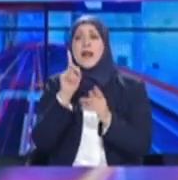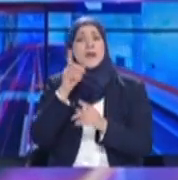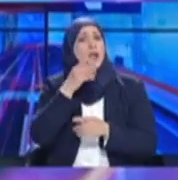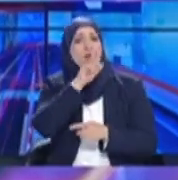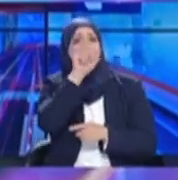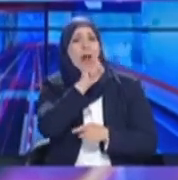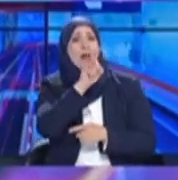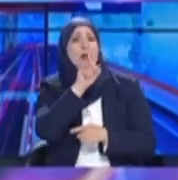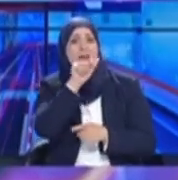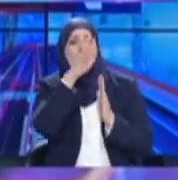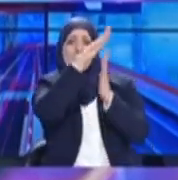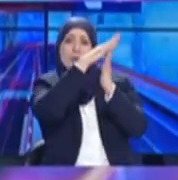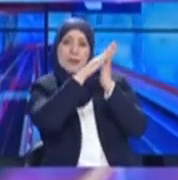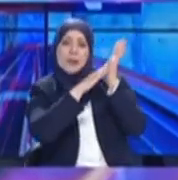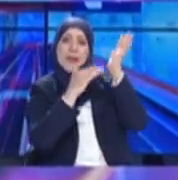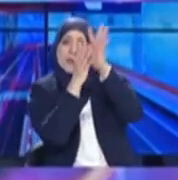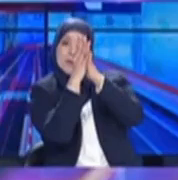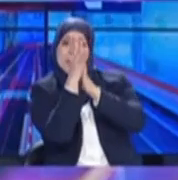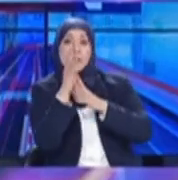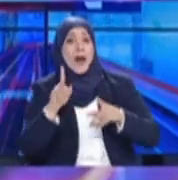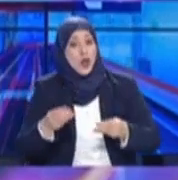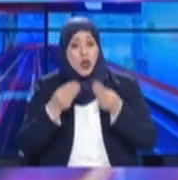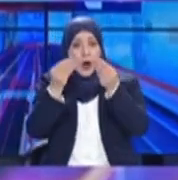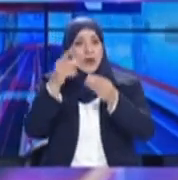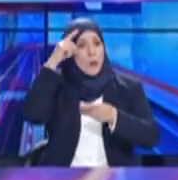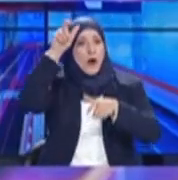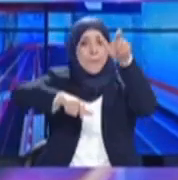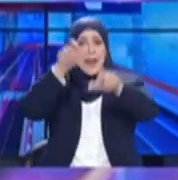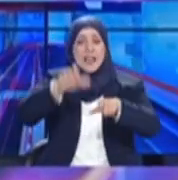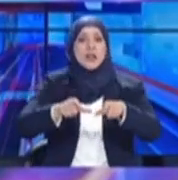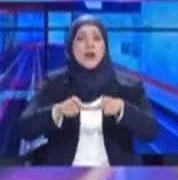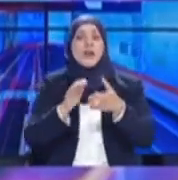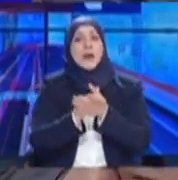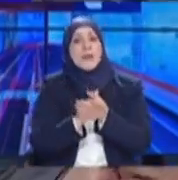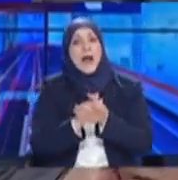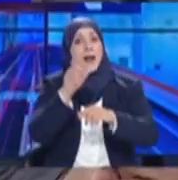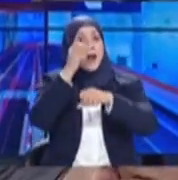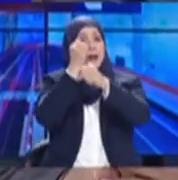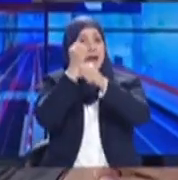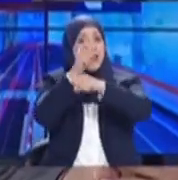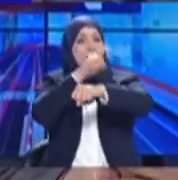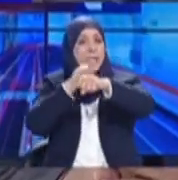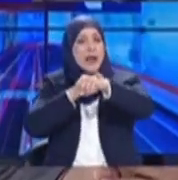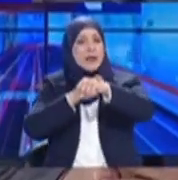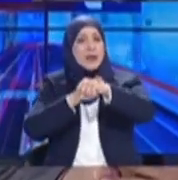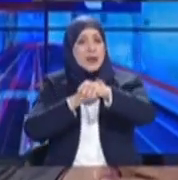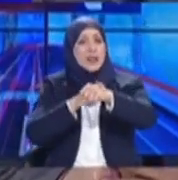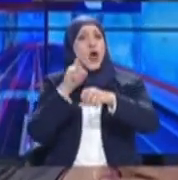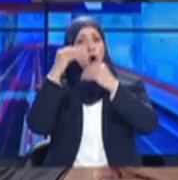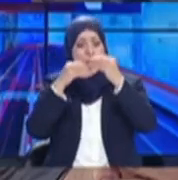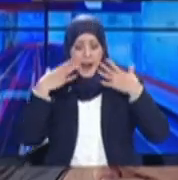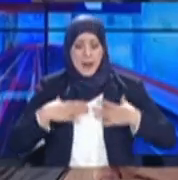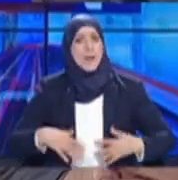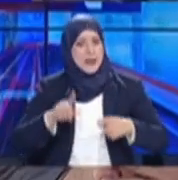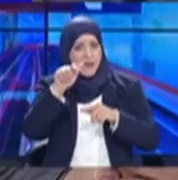كانت هناك مجهودات اضافيه بش يوفرون هم الملابس الخاصه يعني كنت تحكي مع رؤساء البلديات يقول لك وفرنا وجبنا